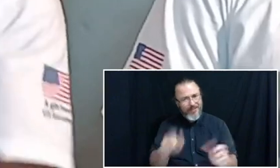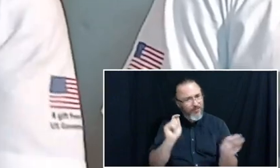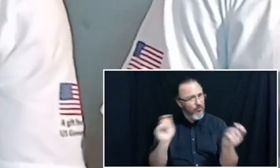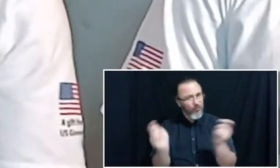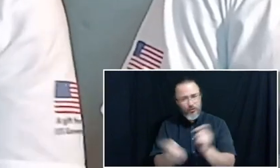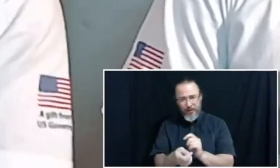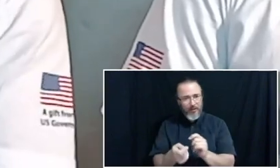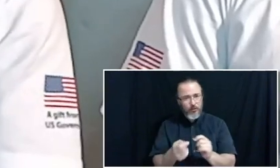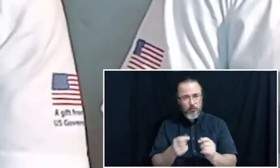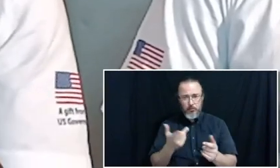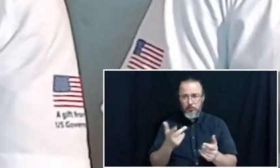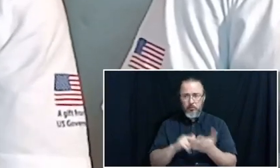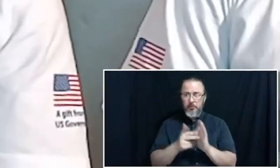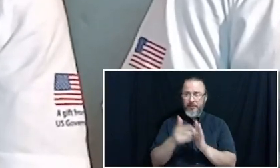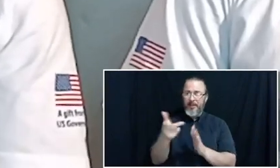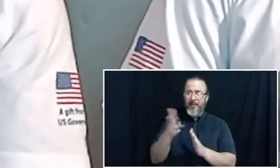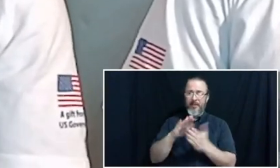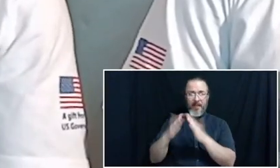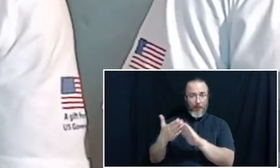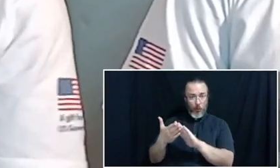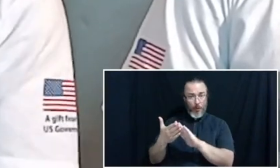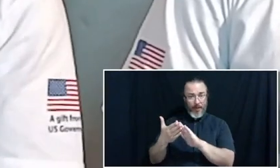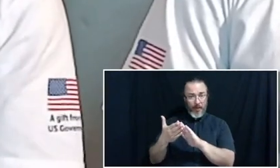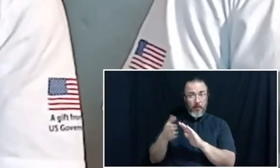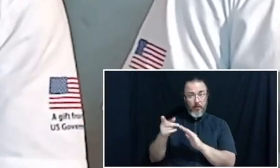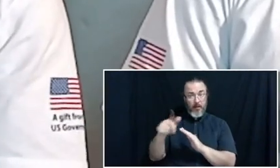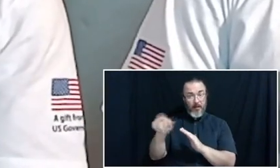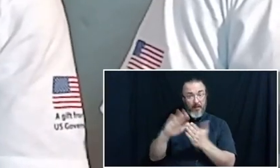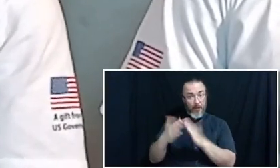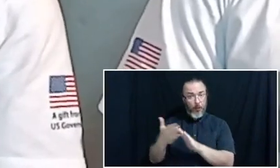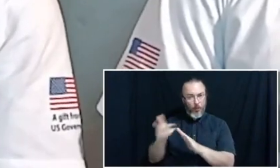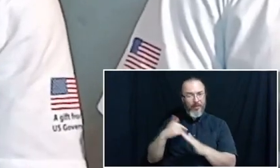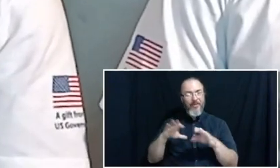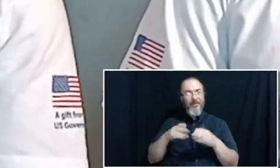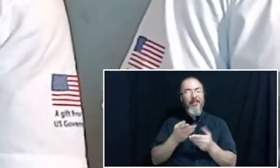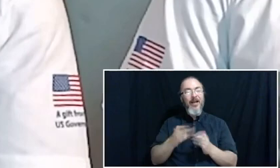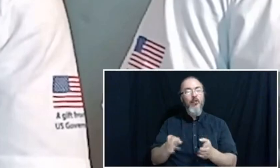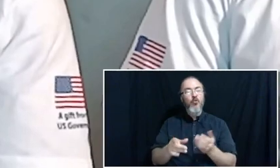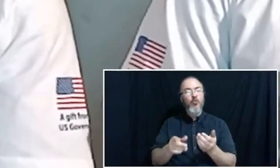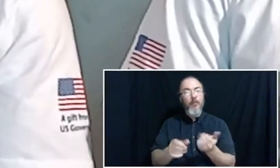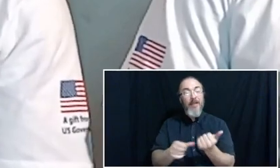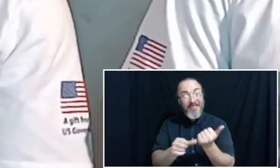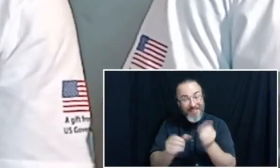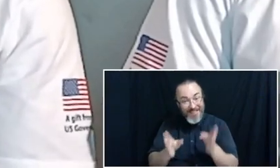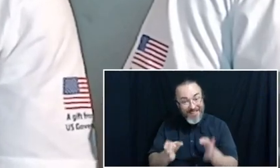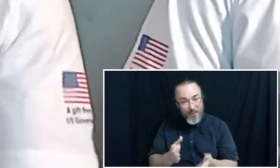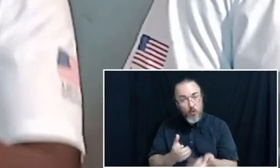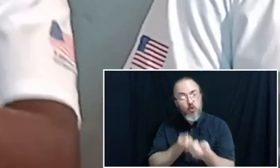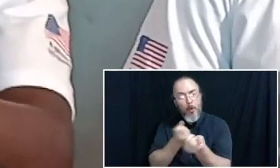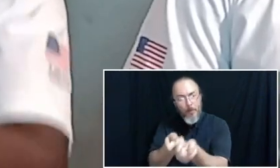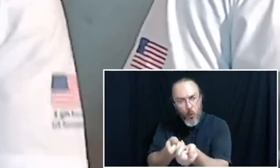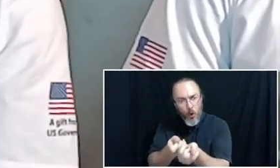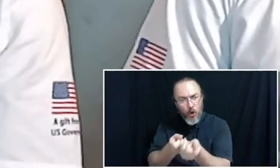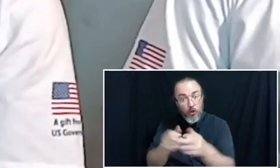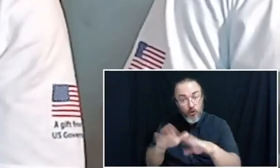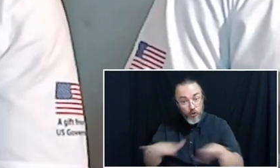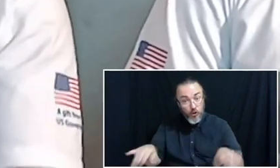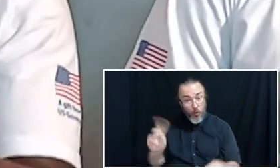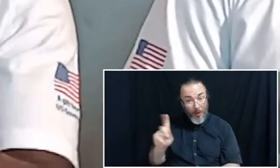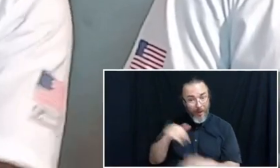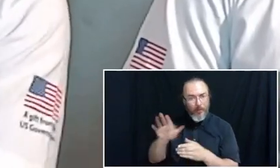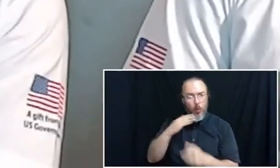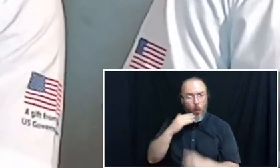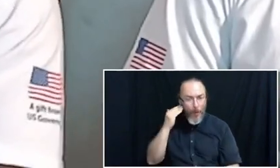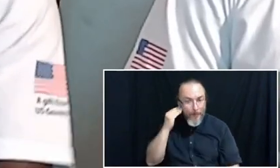activités scolaires de l'école à la communauté. Nous agissons pour la communauté. Nous avons